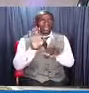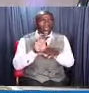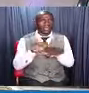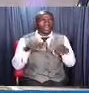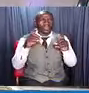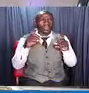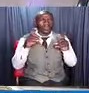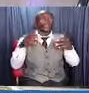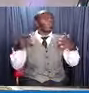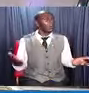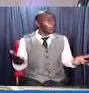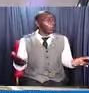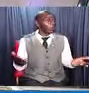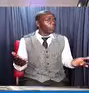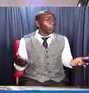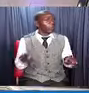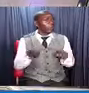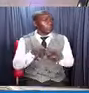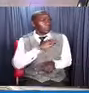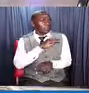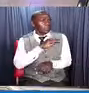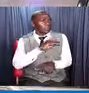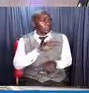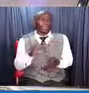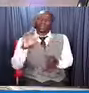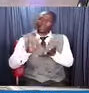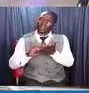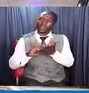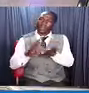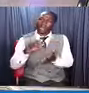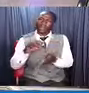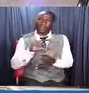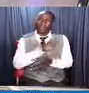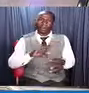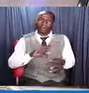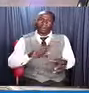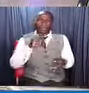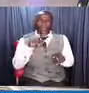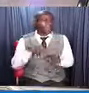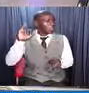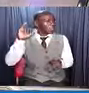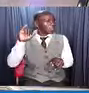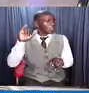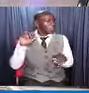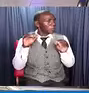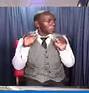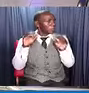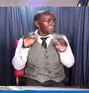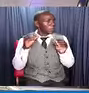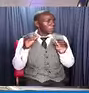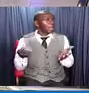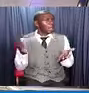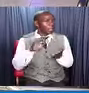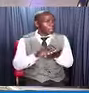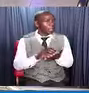hili kivipi? And yet you do this. Hata missionary mwenyewe anamwambia bwana siwe ndugu. And missionary still tells them. Yeye jana alikemea. That he won. Tena yeye anasalimia